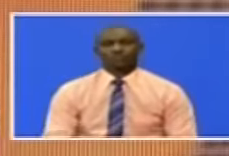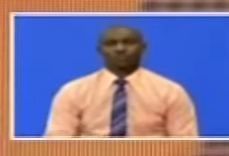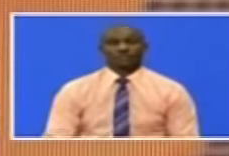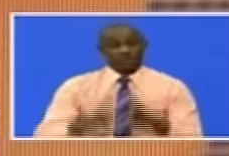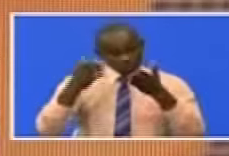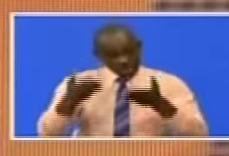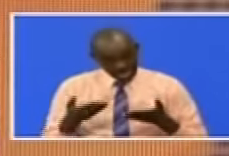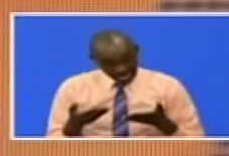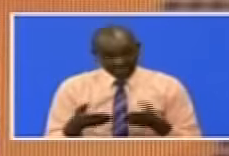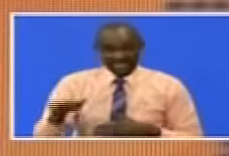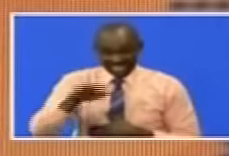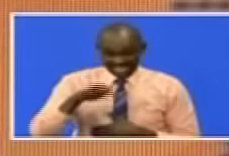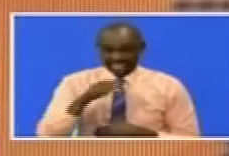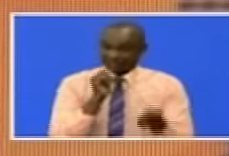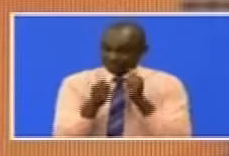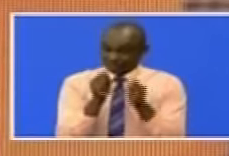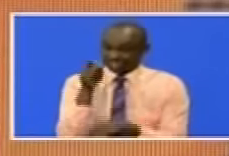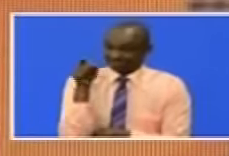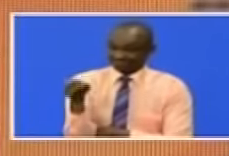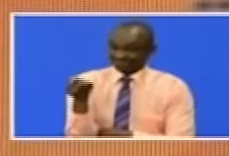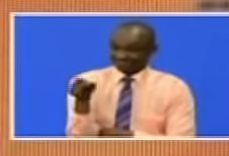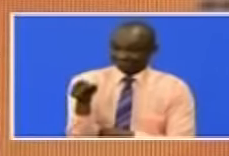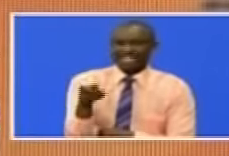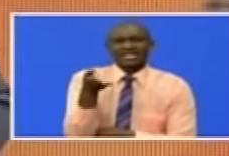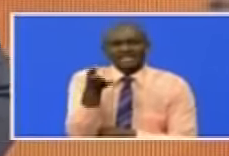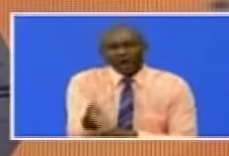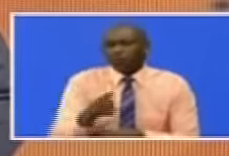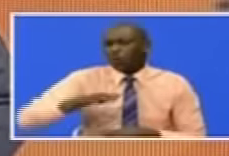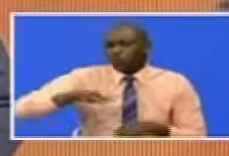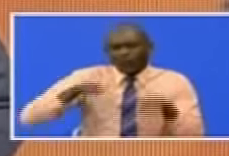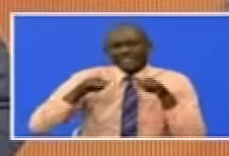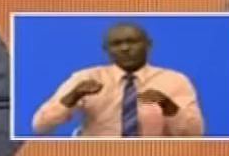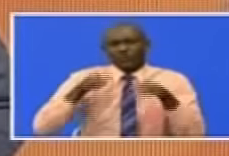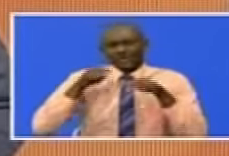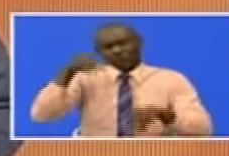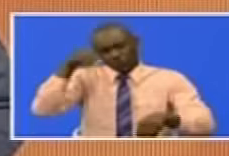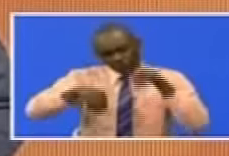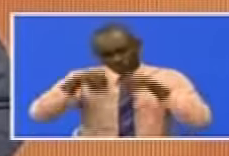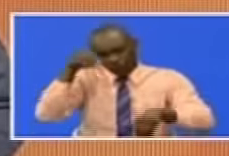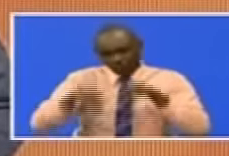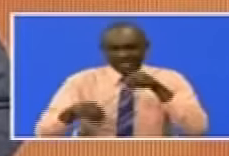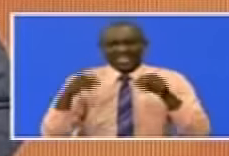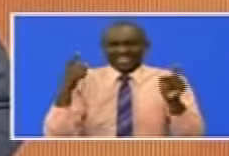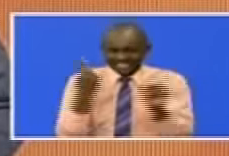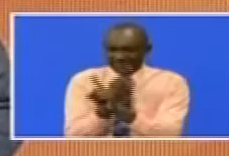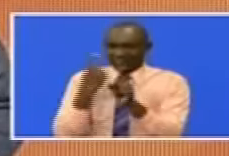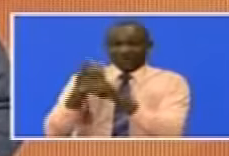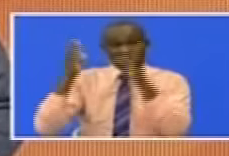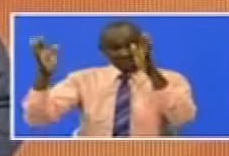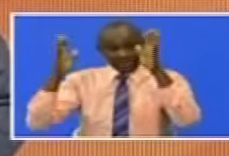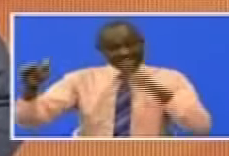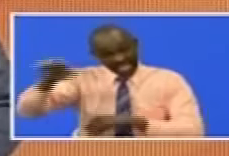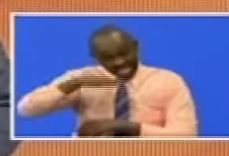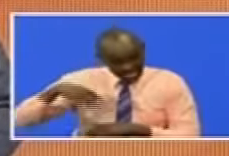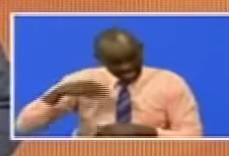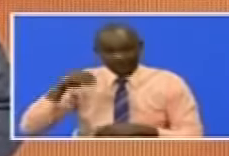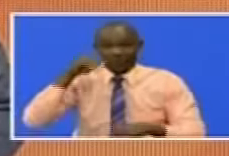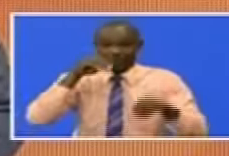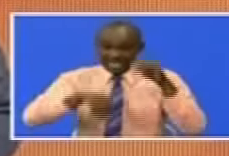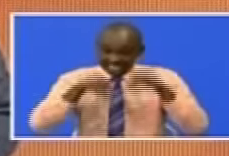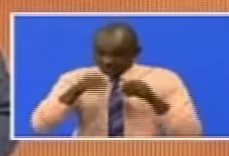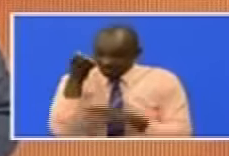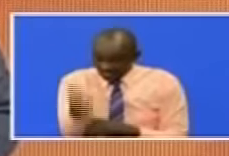Naam, karibu kwenye safu ya KTN Leo michezo. Huku tukiwa tunasubiri uchaguzi wa kandanda katika matawi makubwa utakaofanyika hapo kesho, tume ya